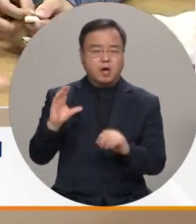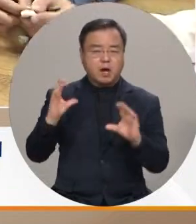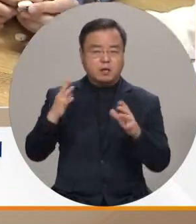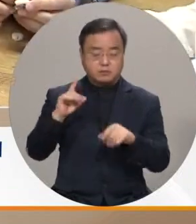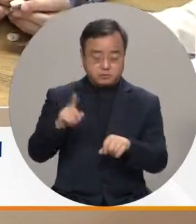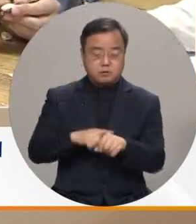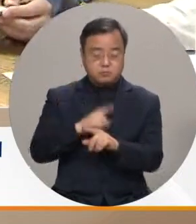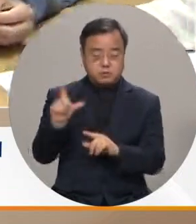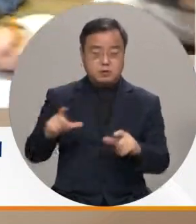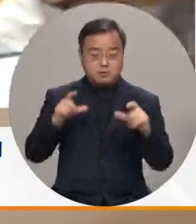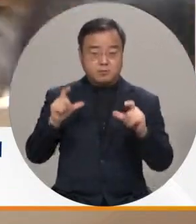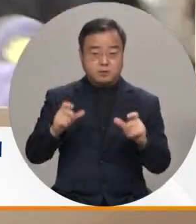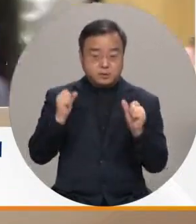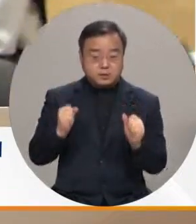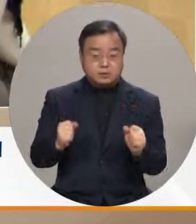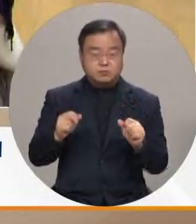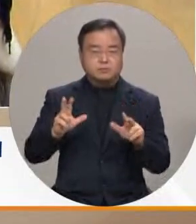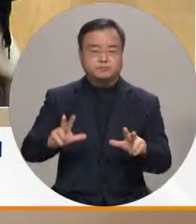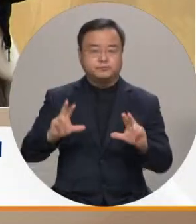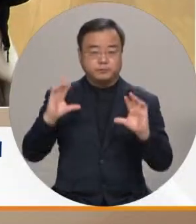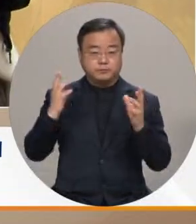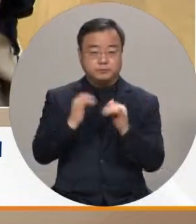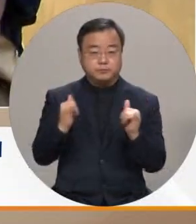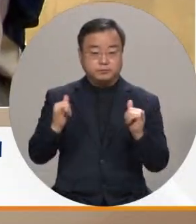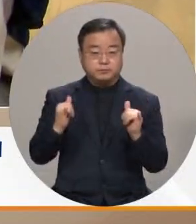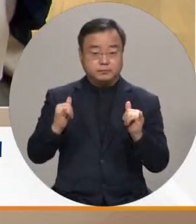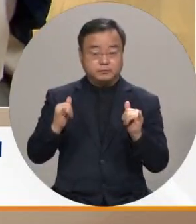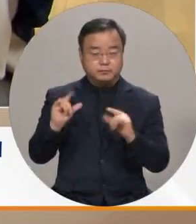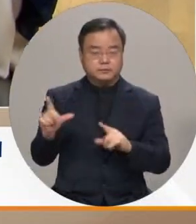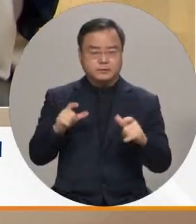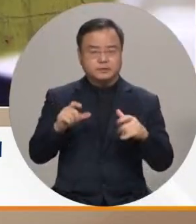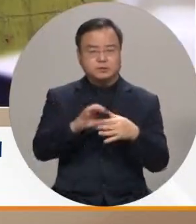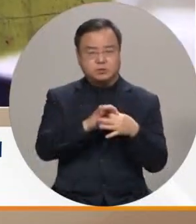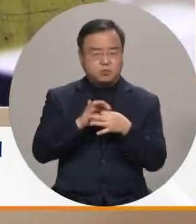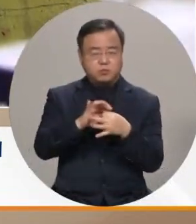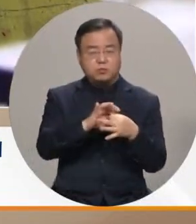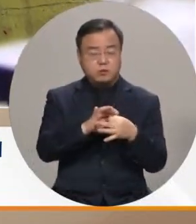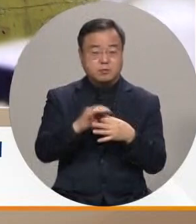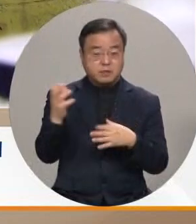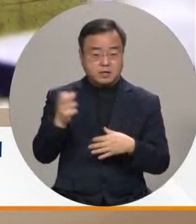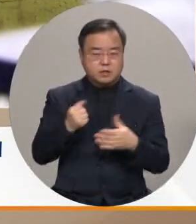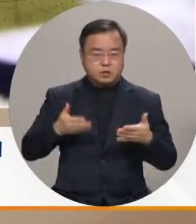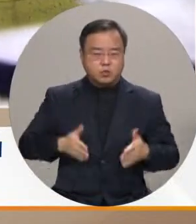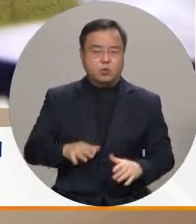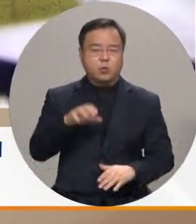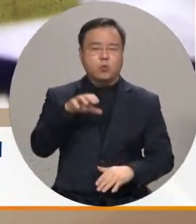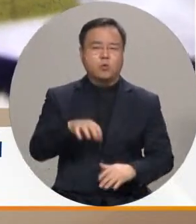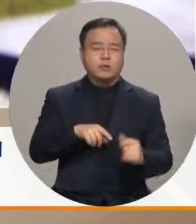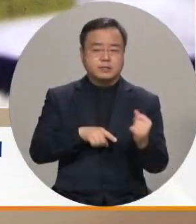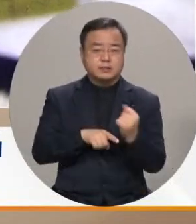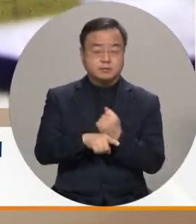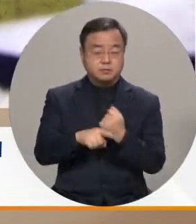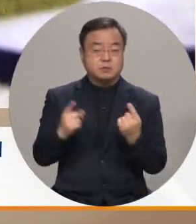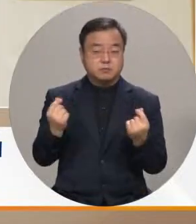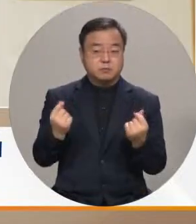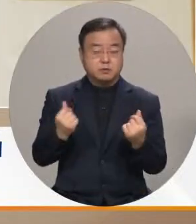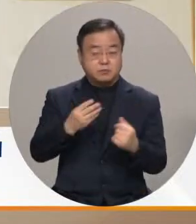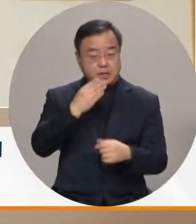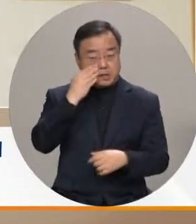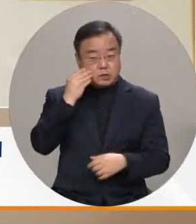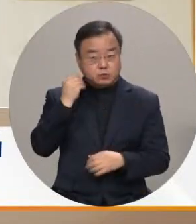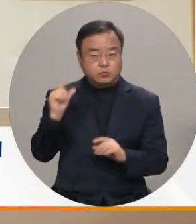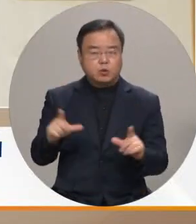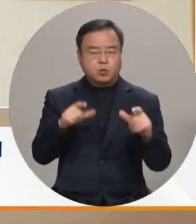현대의 아이들에게 마을의 의미는 관계망을 가진 돌봄 그리고 고향의 의미인 거 같습니다 그래서 익숙한 동네에서